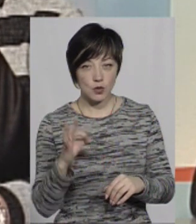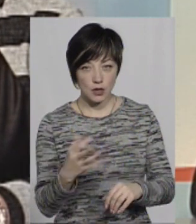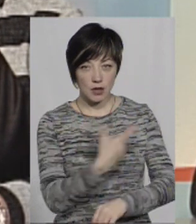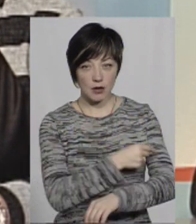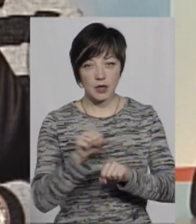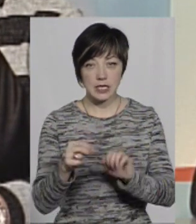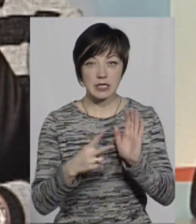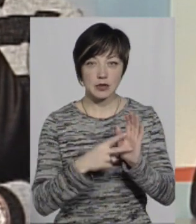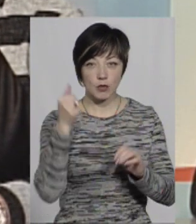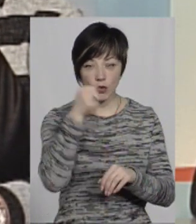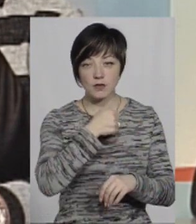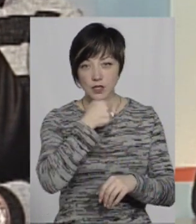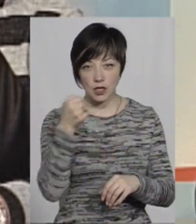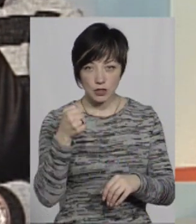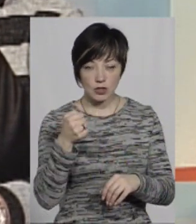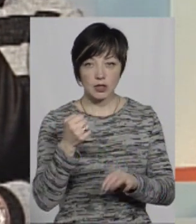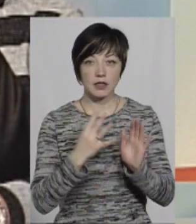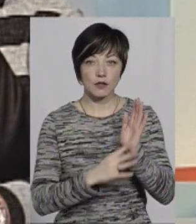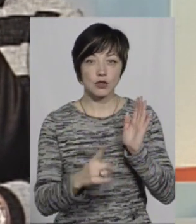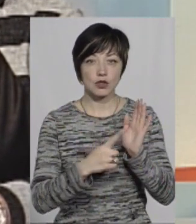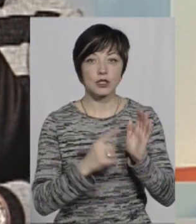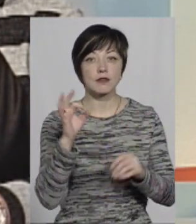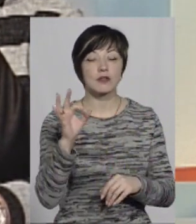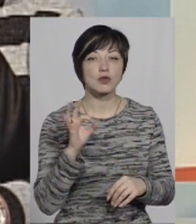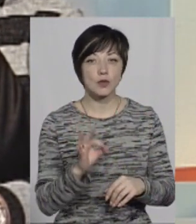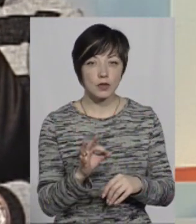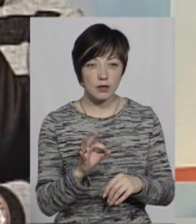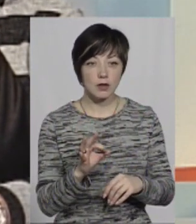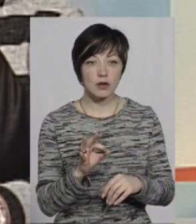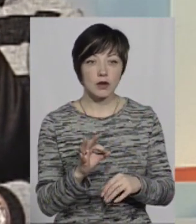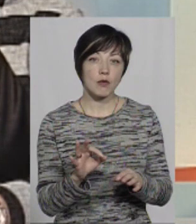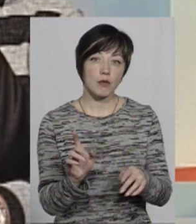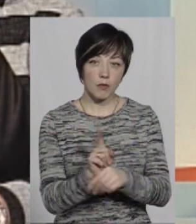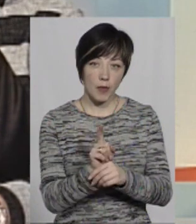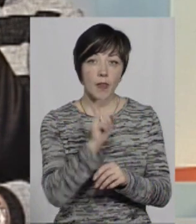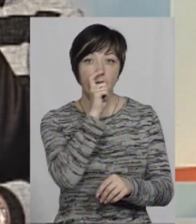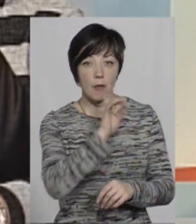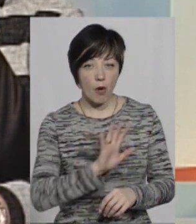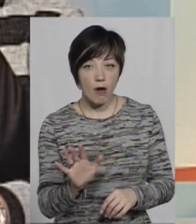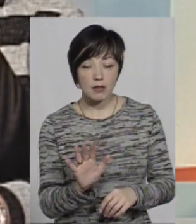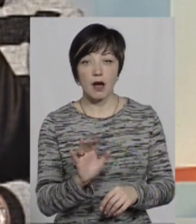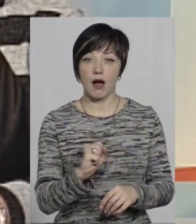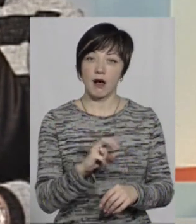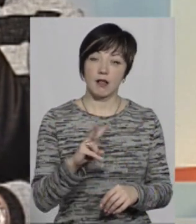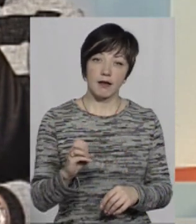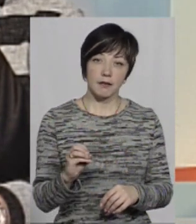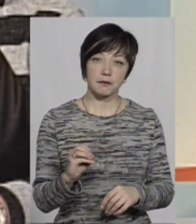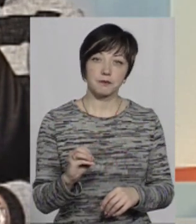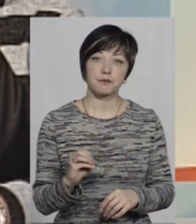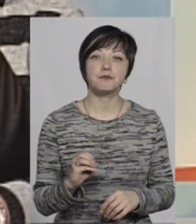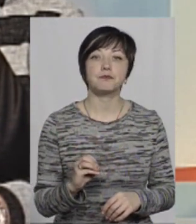93,4% і 7 років і старше 96%. Тобто відсоток вроді би непоганий, але ну,